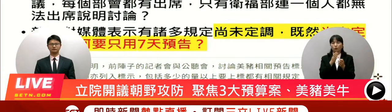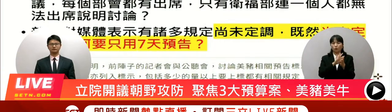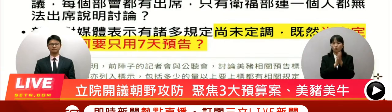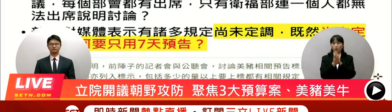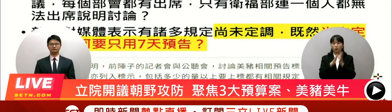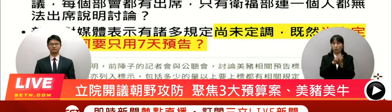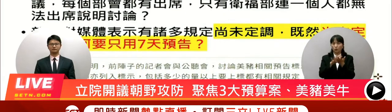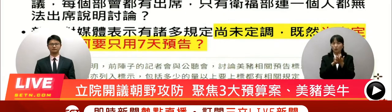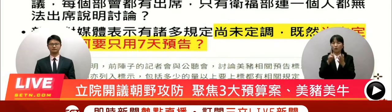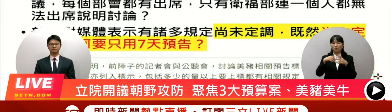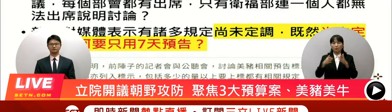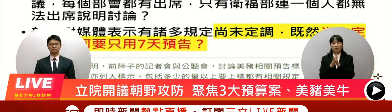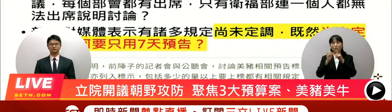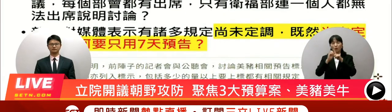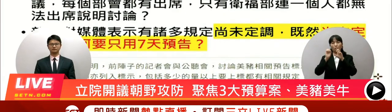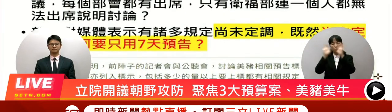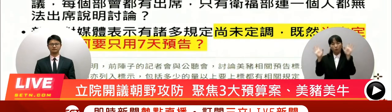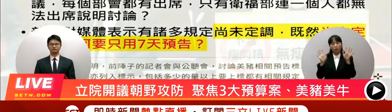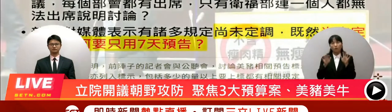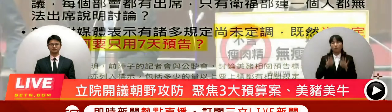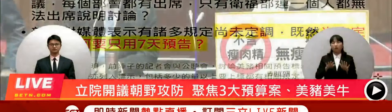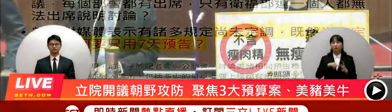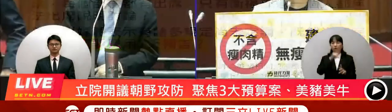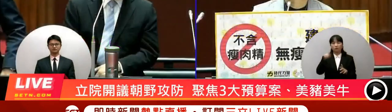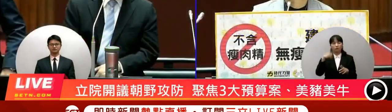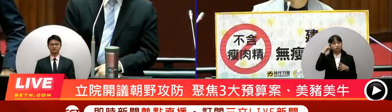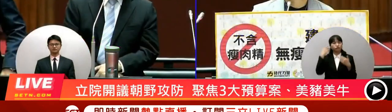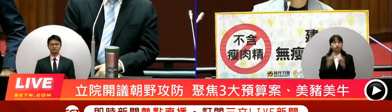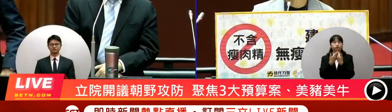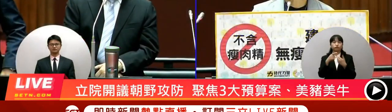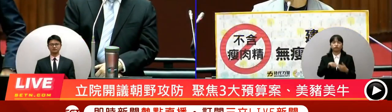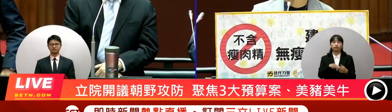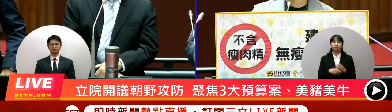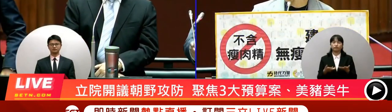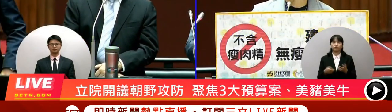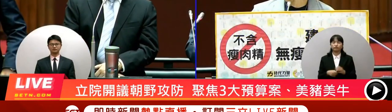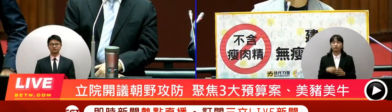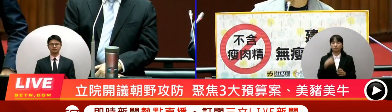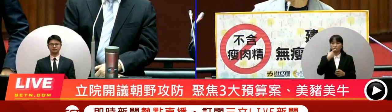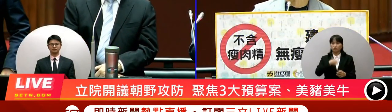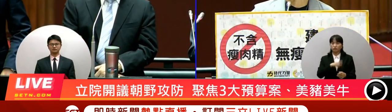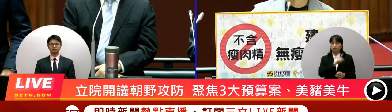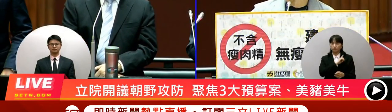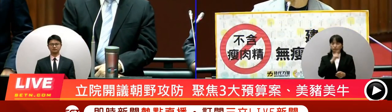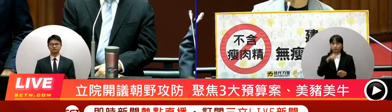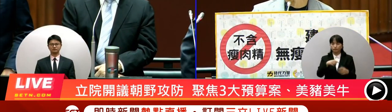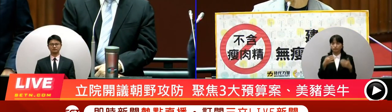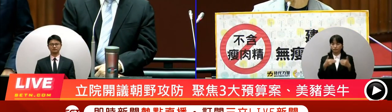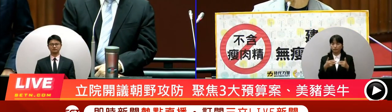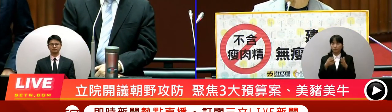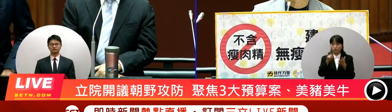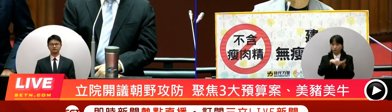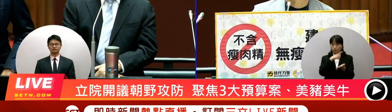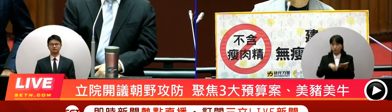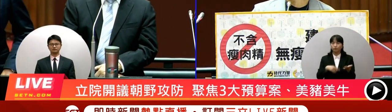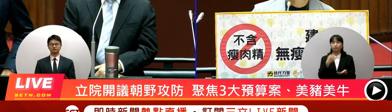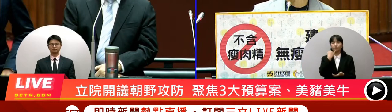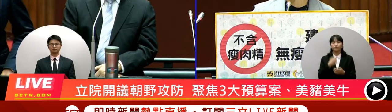你就公告了，这个是现在大家在反弹的。那我个人认为这个问题其实是可以解决的